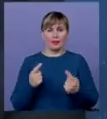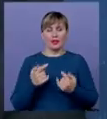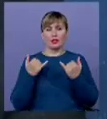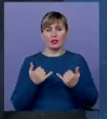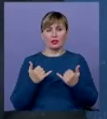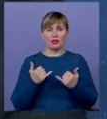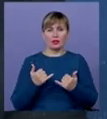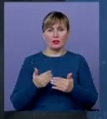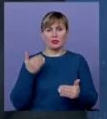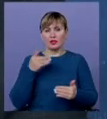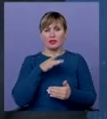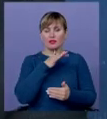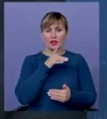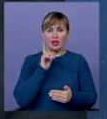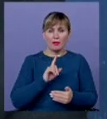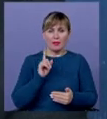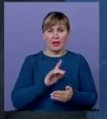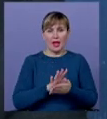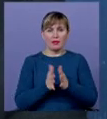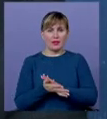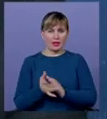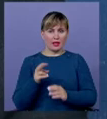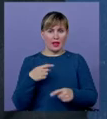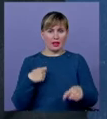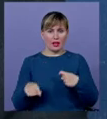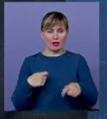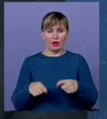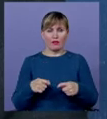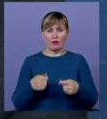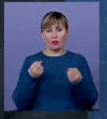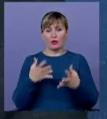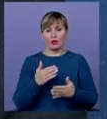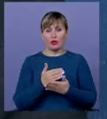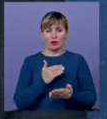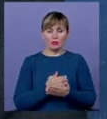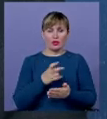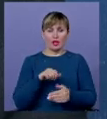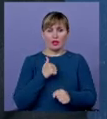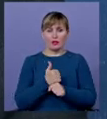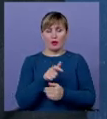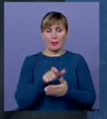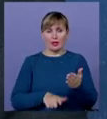еще преждевременно отменять для торговли упрощенный режим на основе патента.